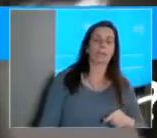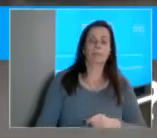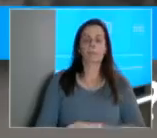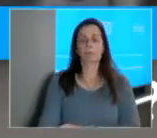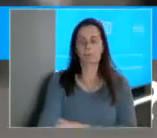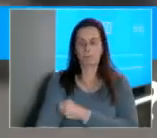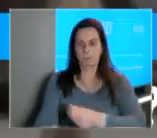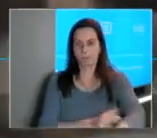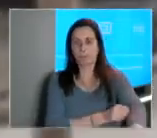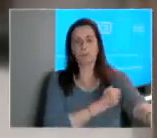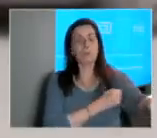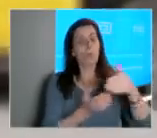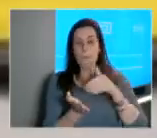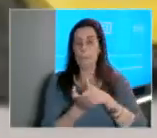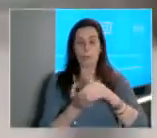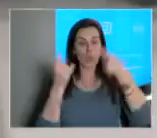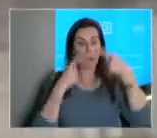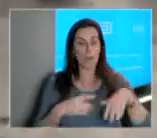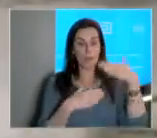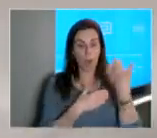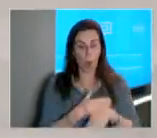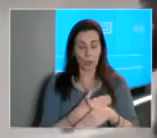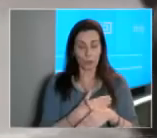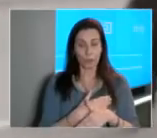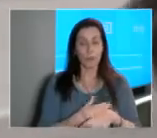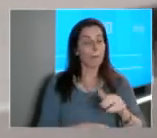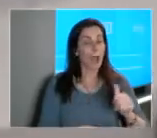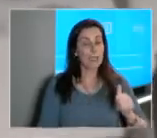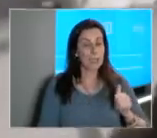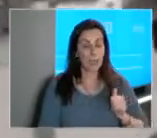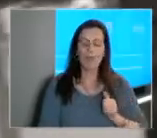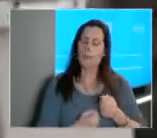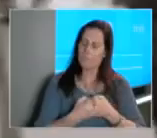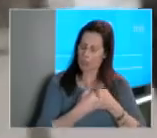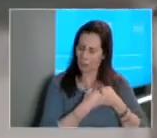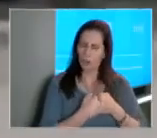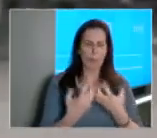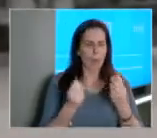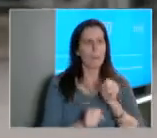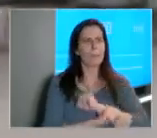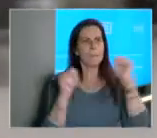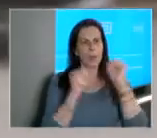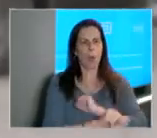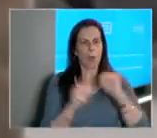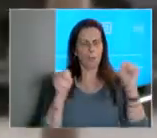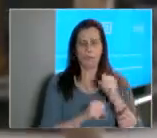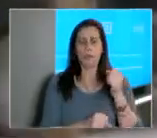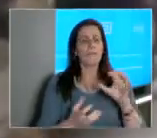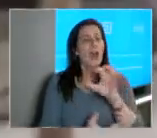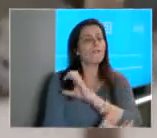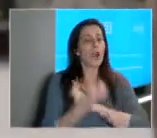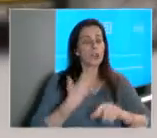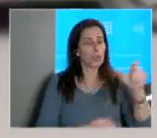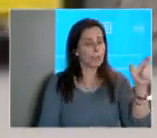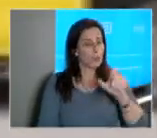דונלד טראמפ, נמשכת בימים האחרונים. במערכת הביטחון מתמודדים מול גל של פיגועים והפרות סדר